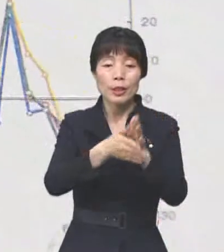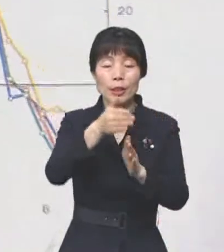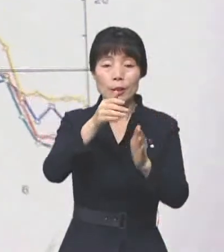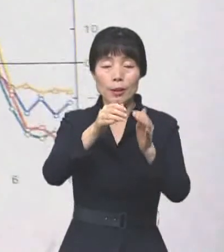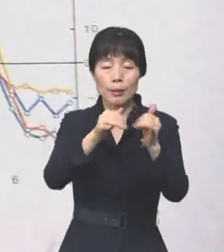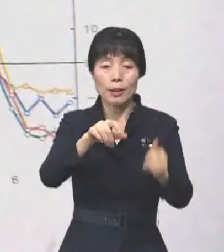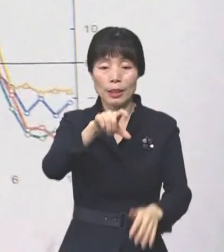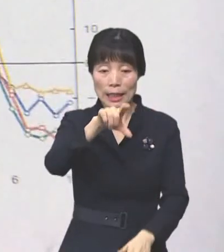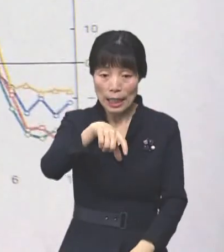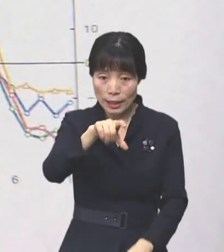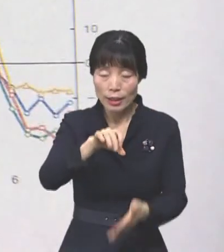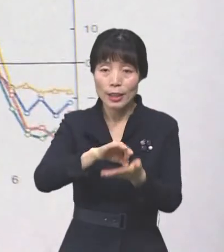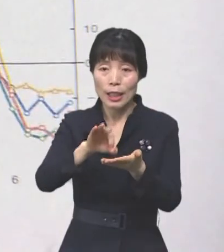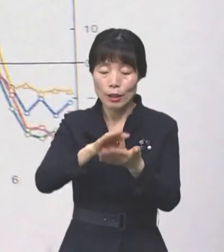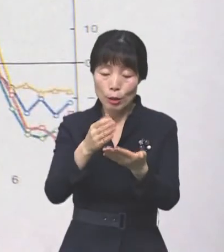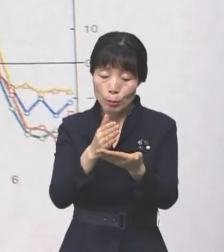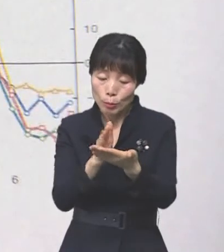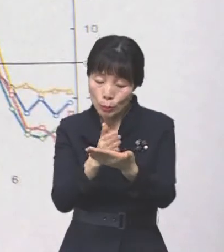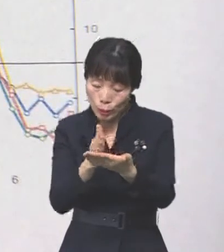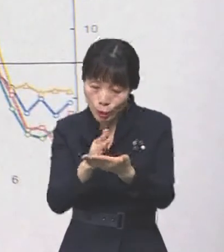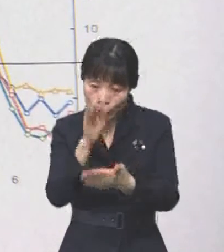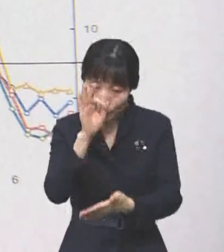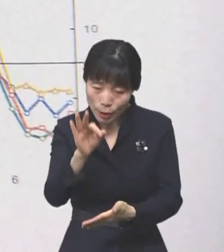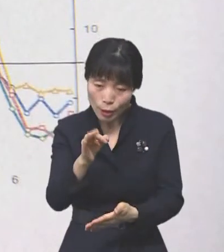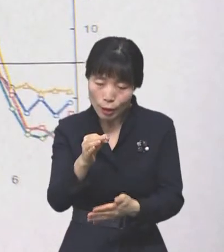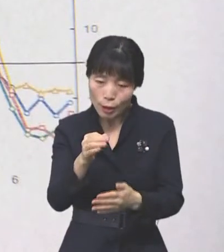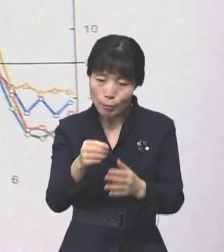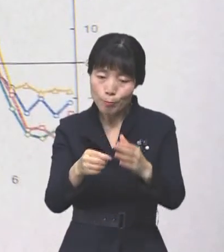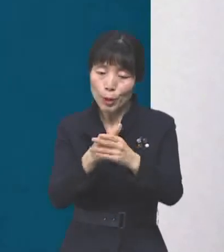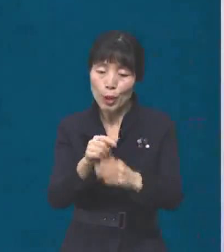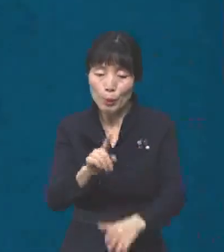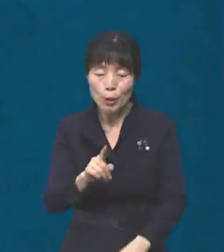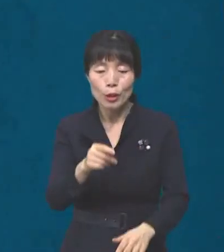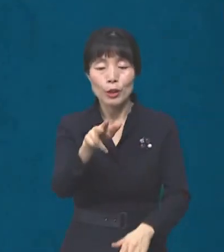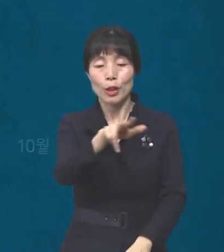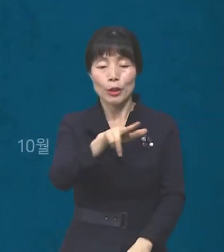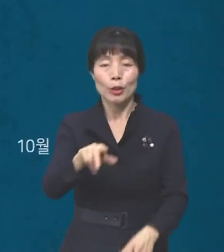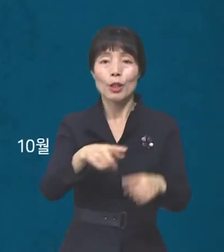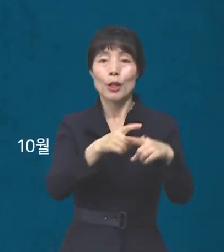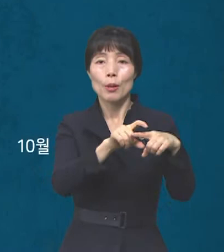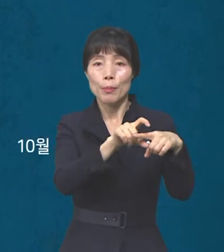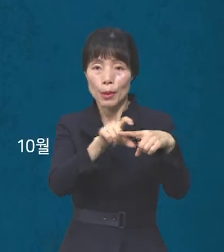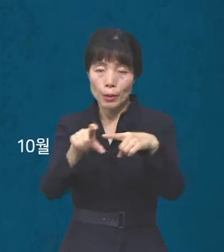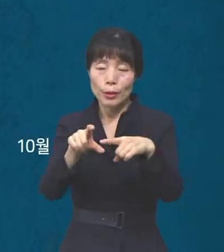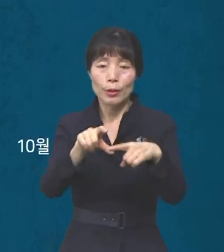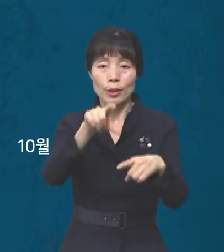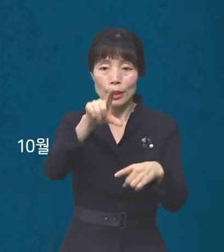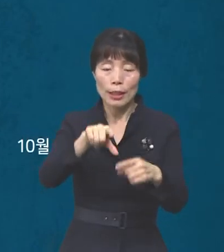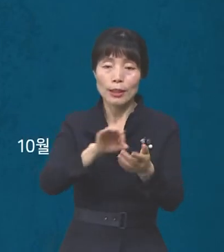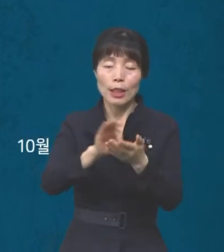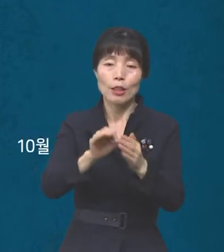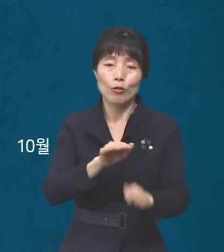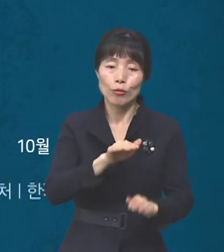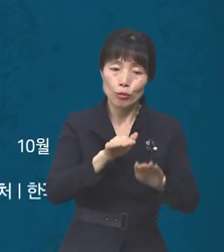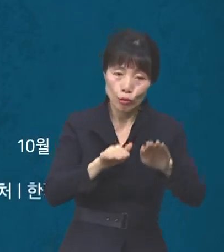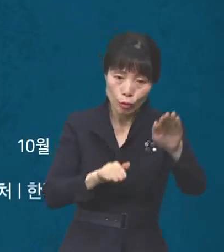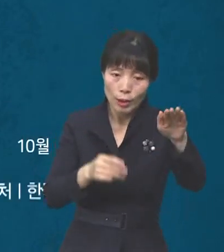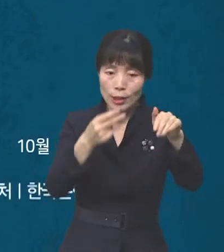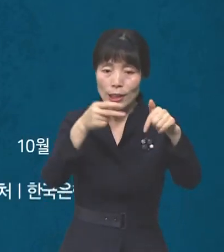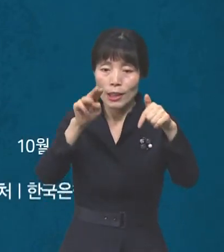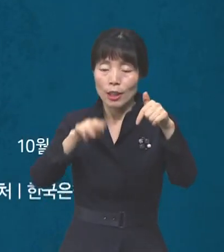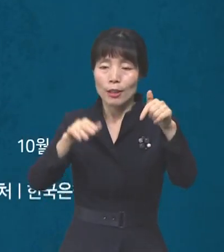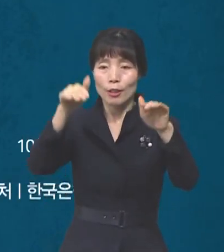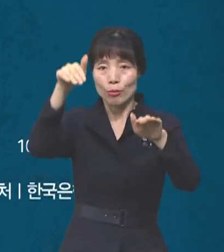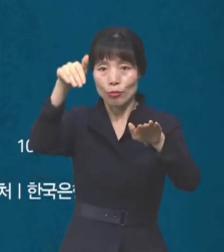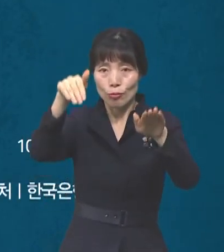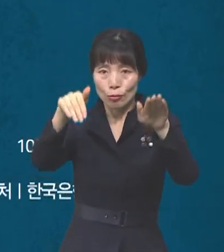사용액을 분석해봤더니 특이점이 발견됩니다. 전국 평균 카드 사용액이 꾸준히 증가세를 유지하는 반면 인천만